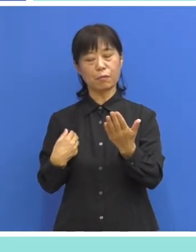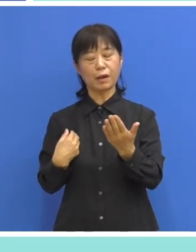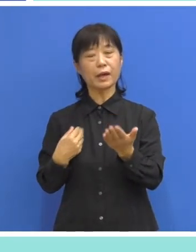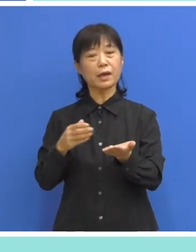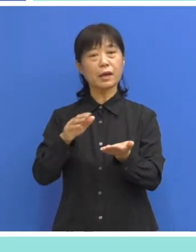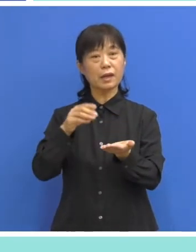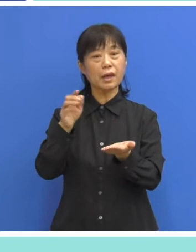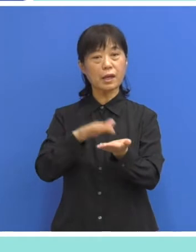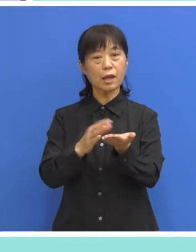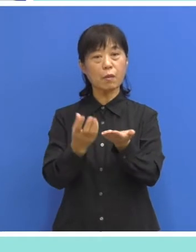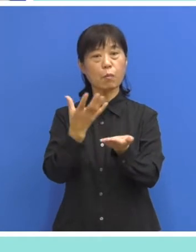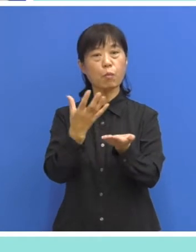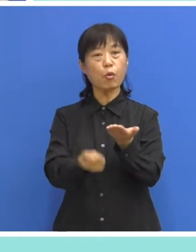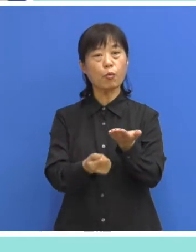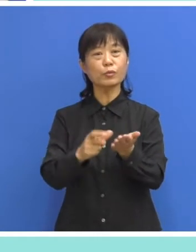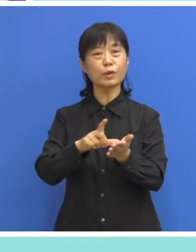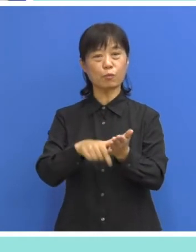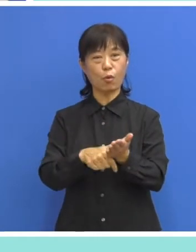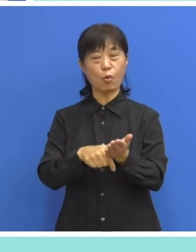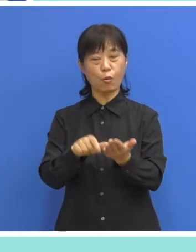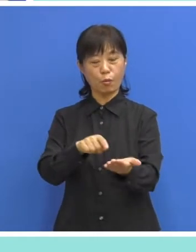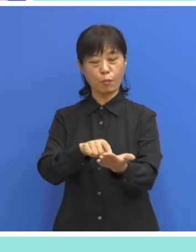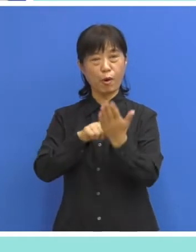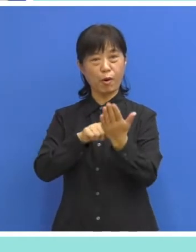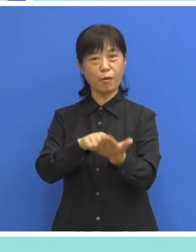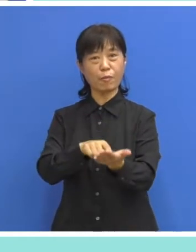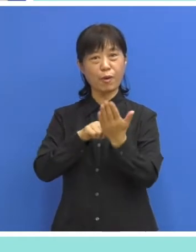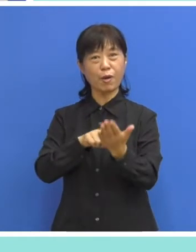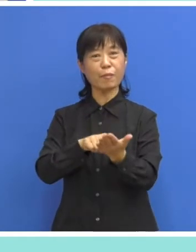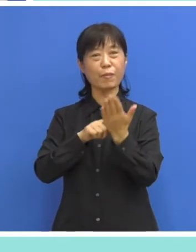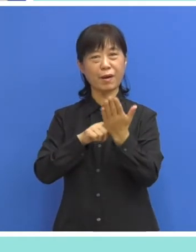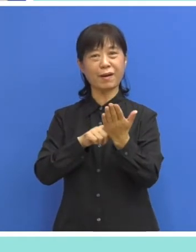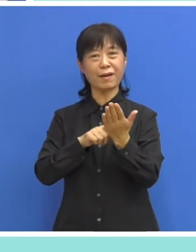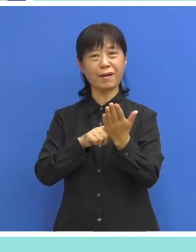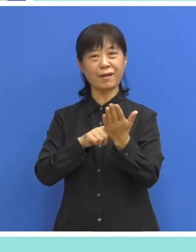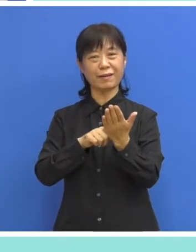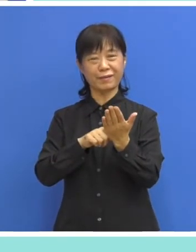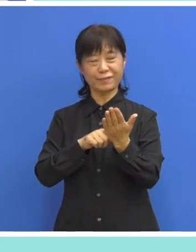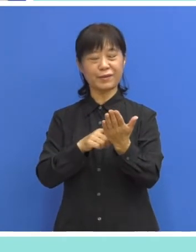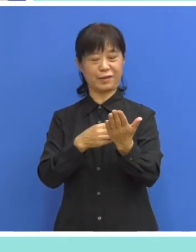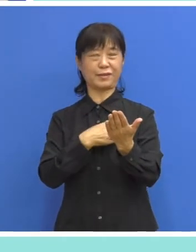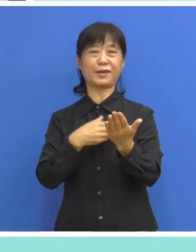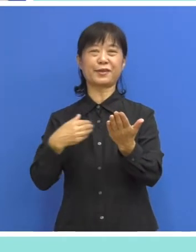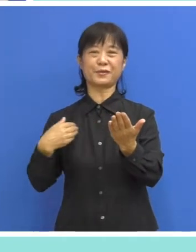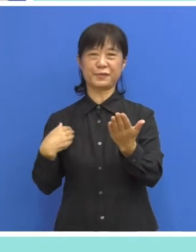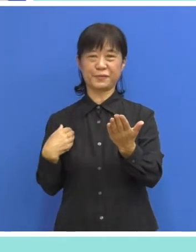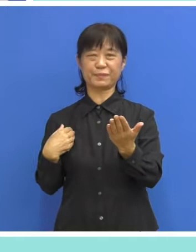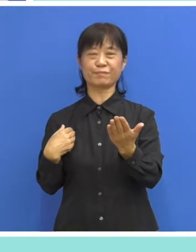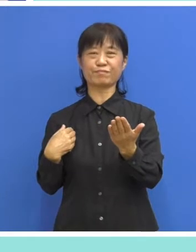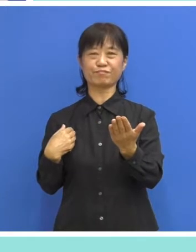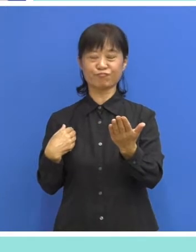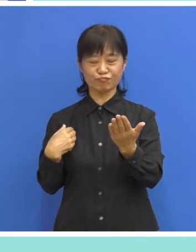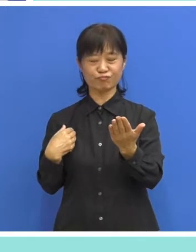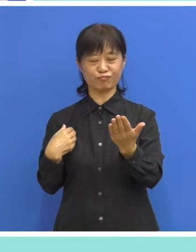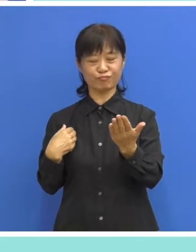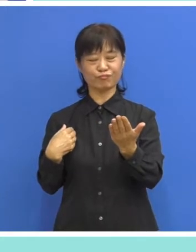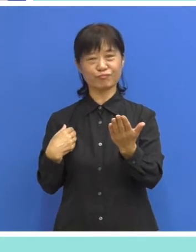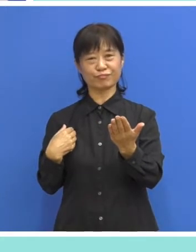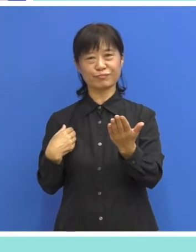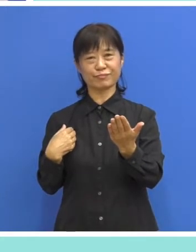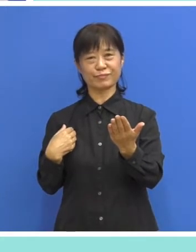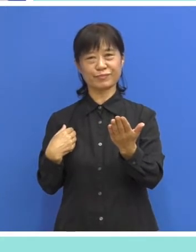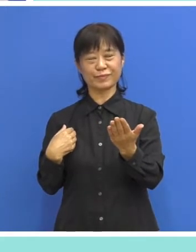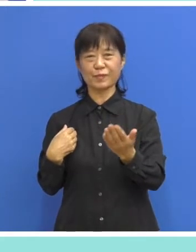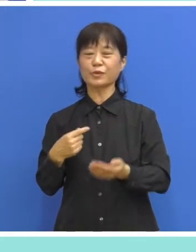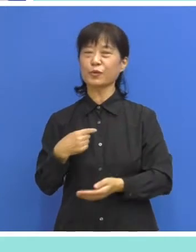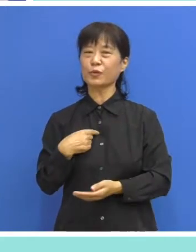もですね、プッシュ通知でチャリンと今更新されましたということで、お知らせが来るので、